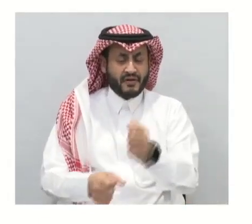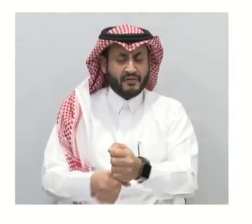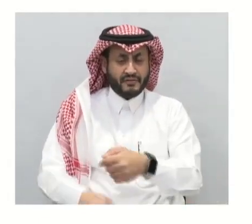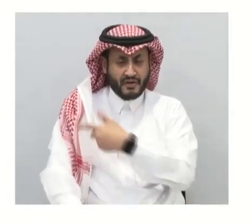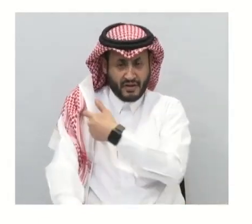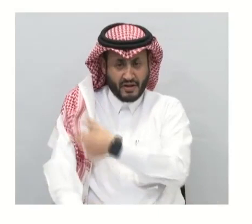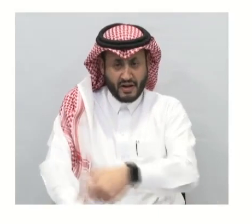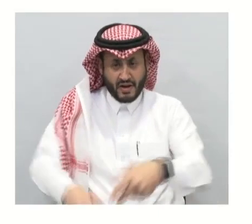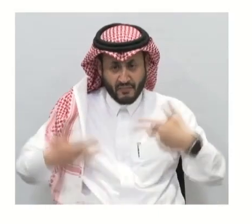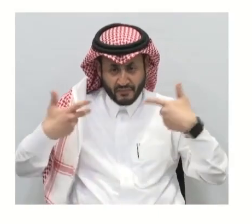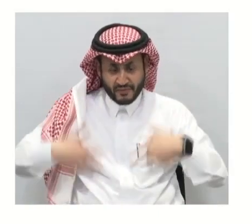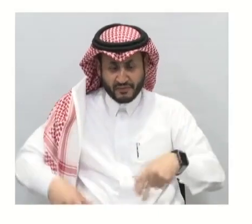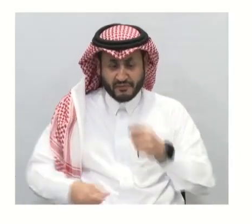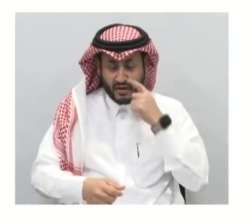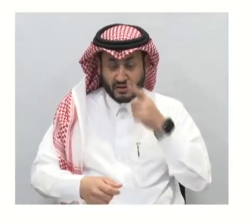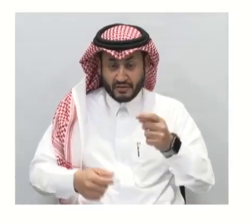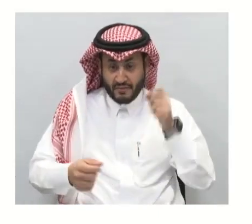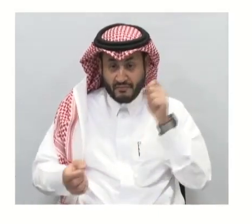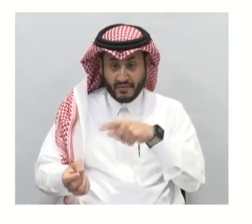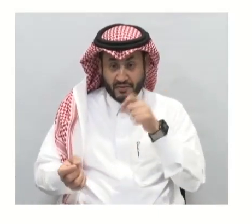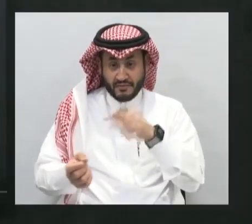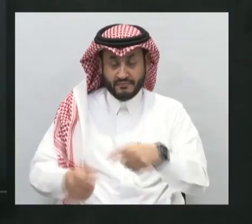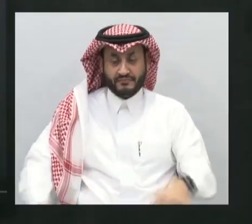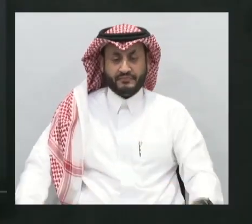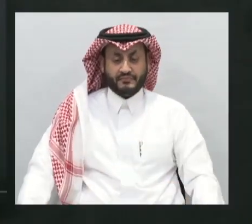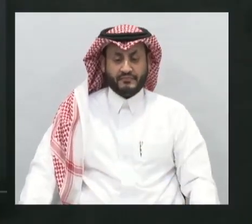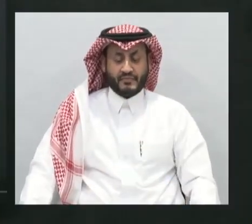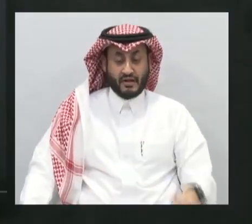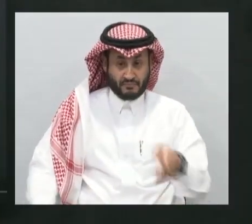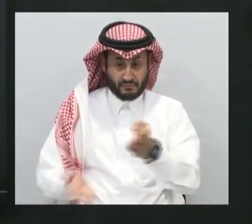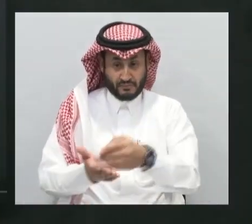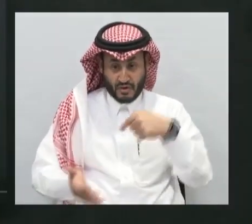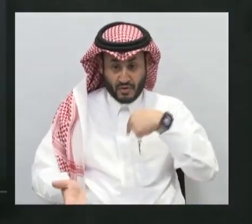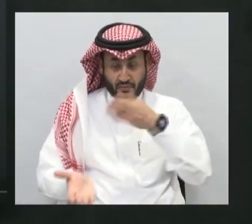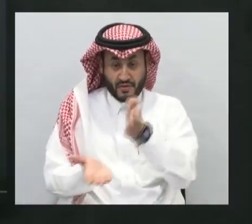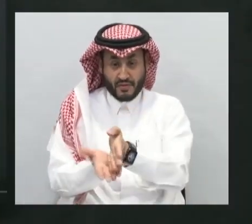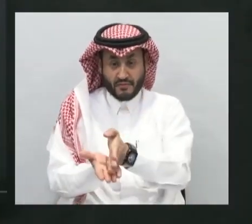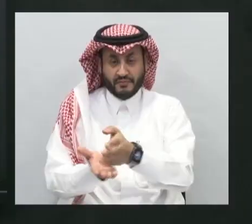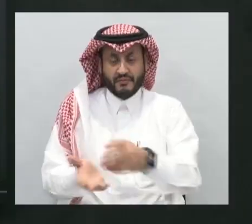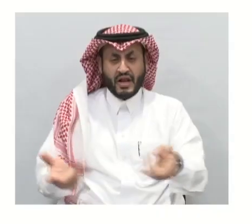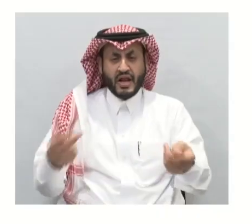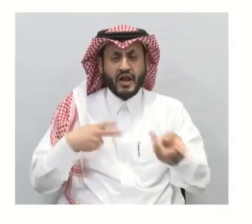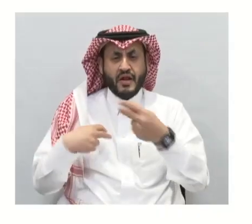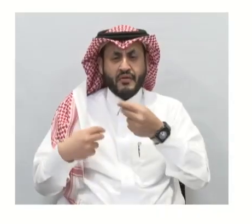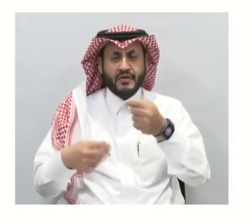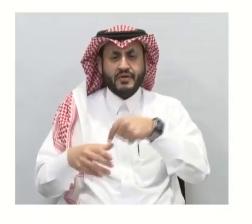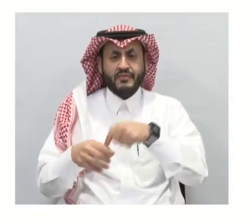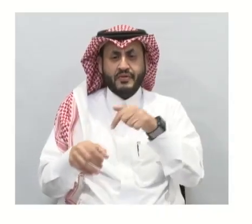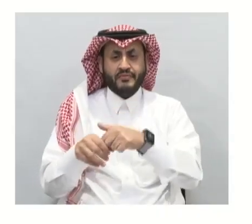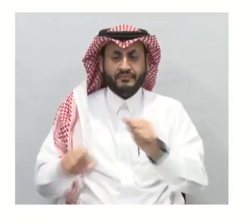اجهزه الجسم لها وظيفه اساسيه وهي الاتزان الداخلي في البيئه الداخليه للجسم